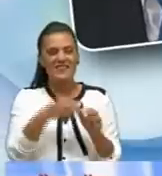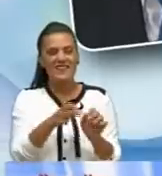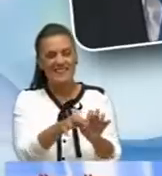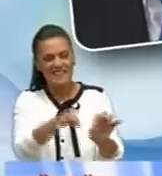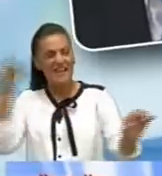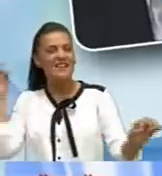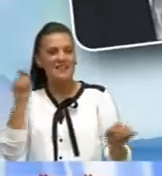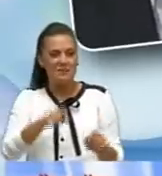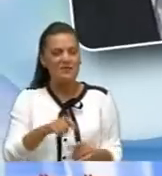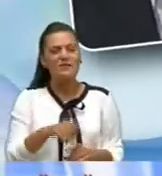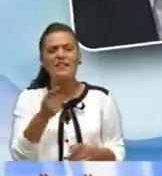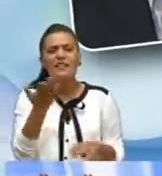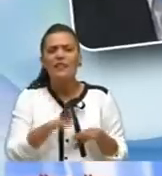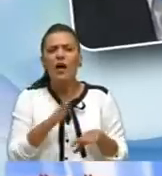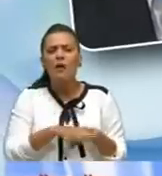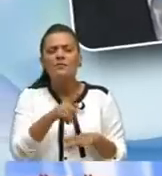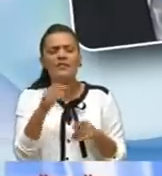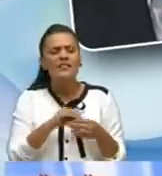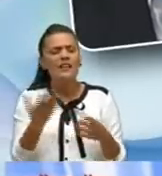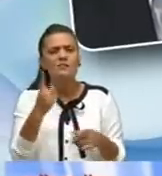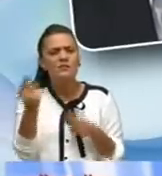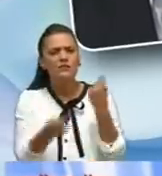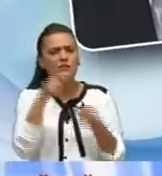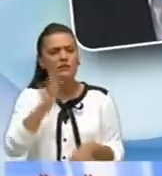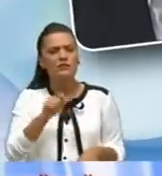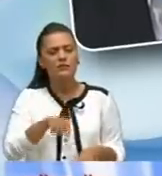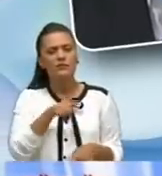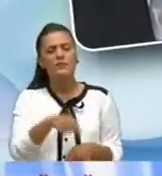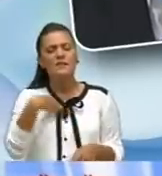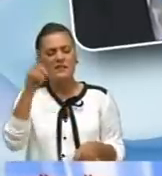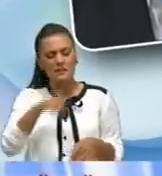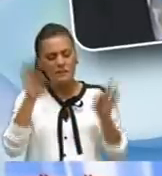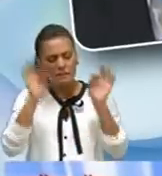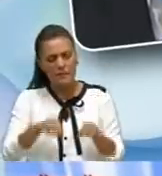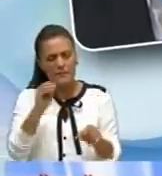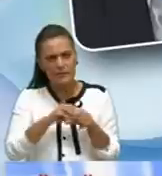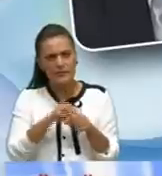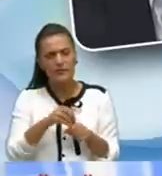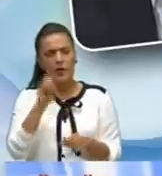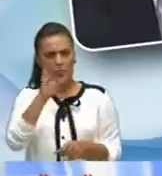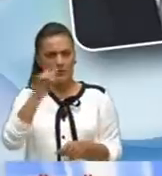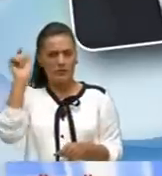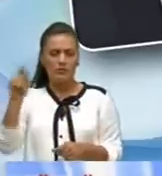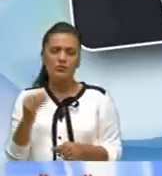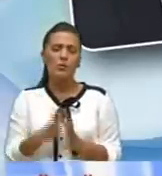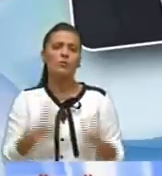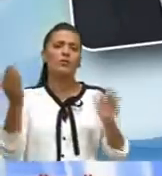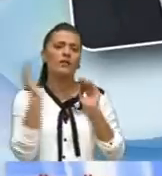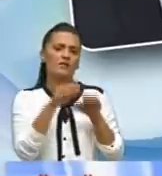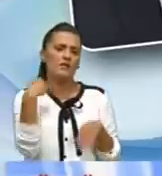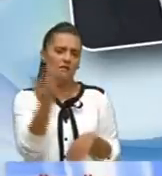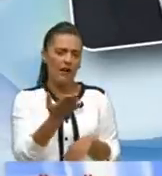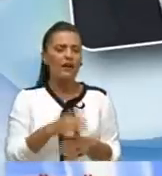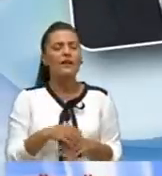Kirişe asılıyorsunuz. Ne yaptınız, ne çalışmalar yaptınız? Şimdi başlangıçta hocalarımız çok büyük destek